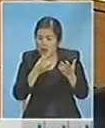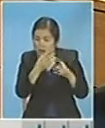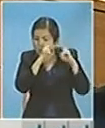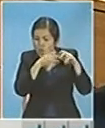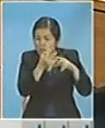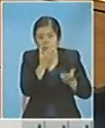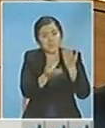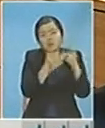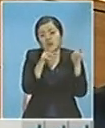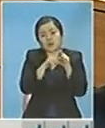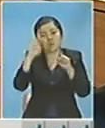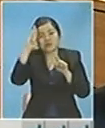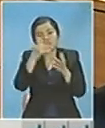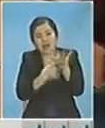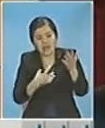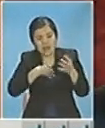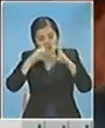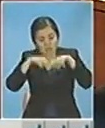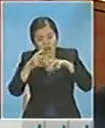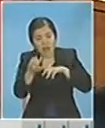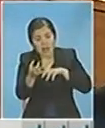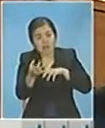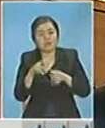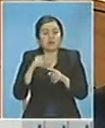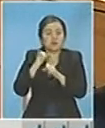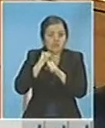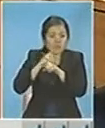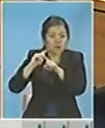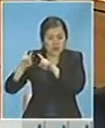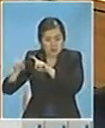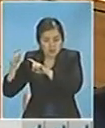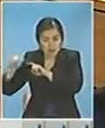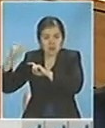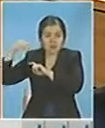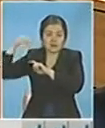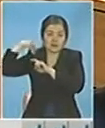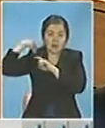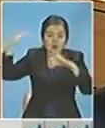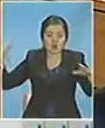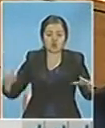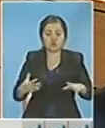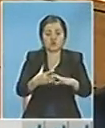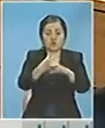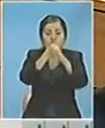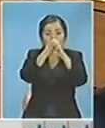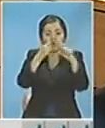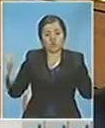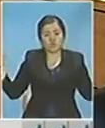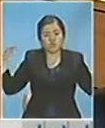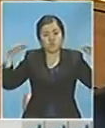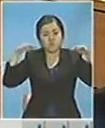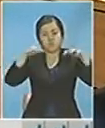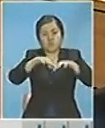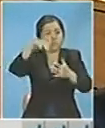ริษัทที่ผลิตต่างๆเนี่ยเขาขาดอะไรบ้างแล้วก็เสนอขึ้นมาแล้วก็ไปประมวลรวมศูนย์ที่สถาบันราชบัณฑิตและส